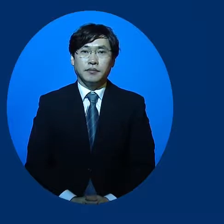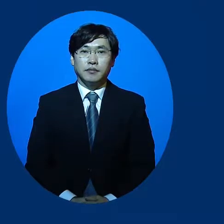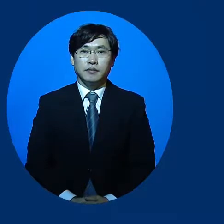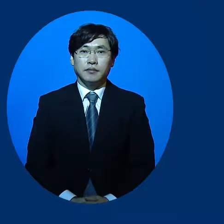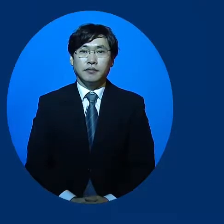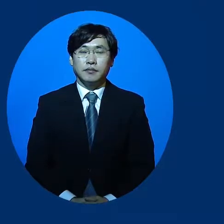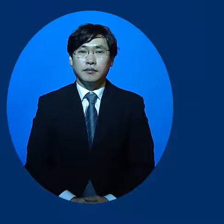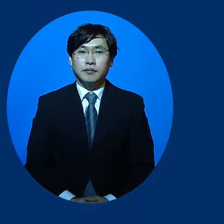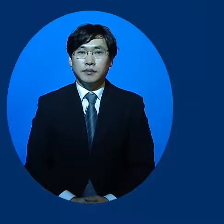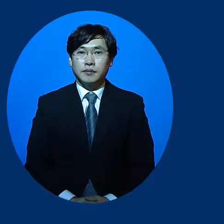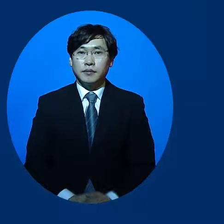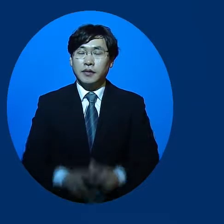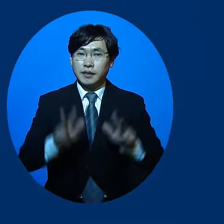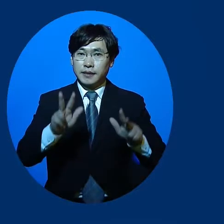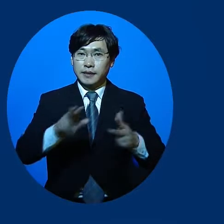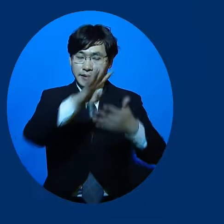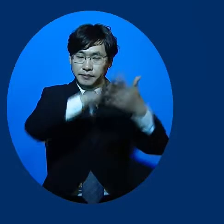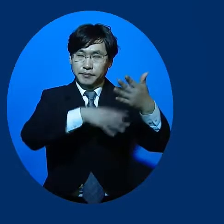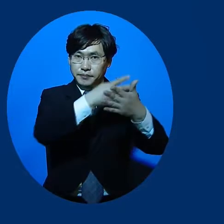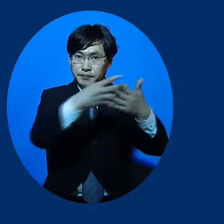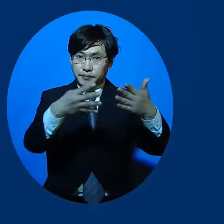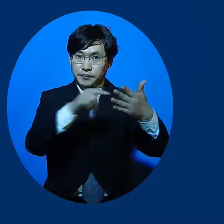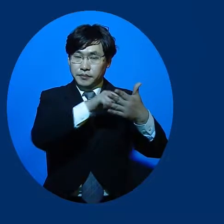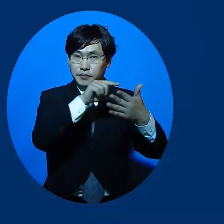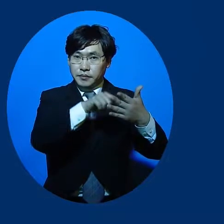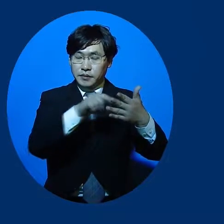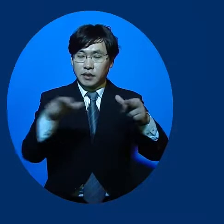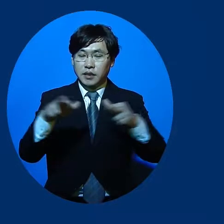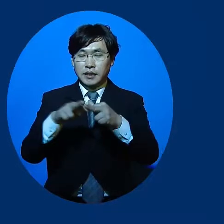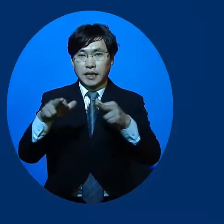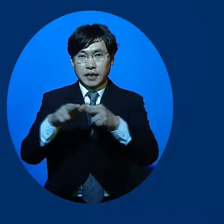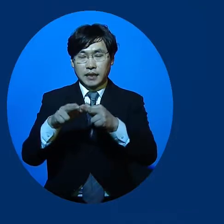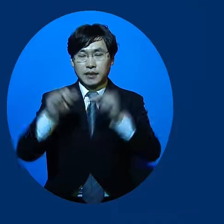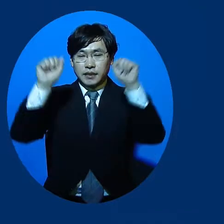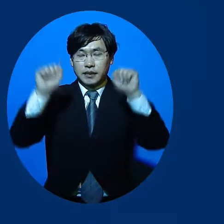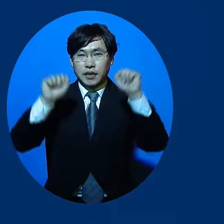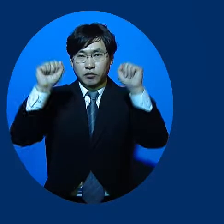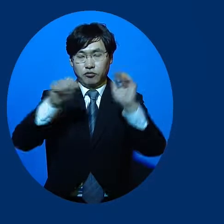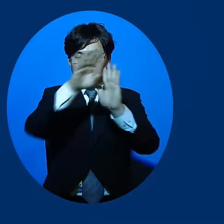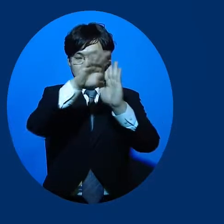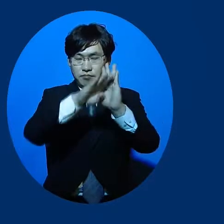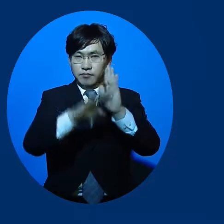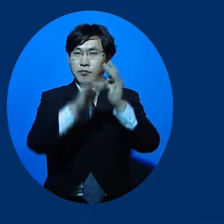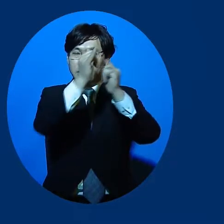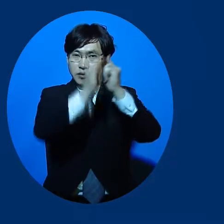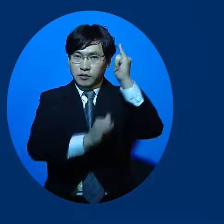지금 보시는 화면은 우리나라 장애인 체육의 발전 과정을 정리한 것입니다.